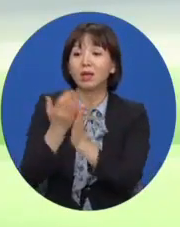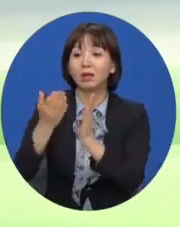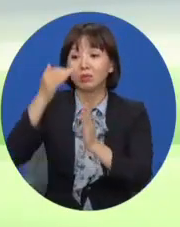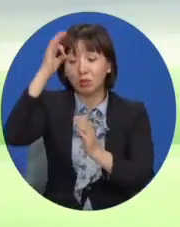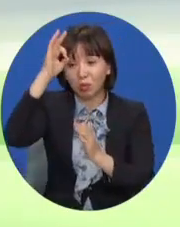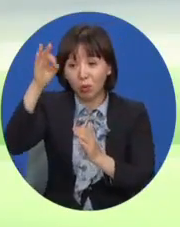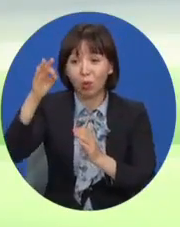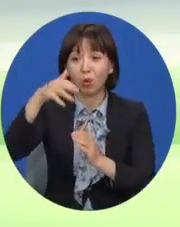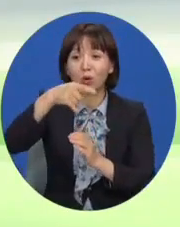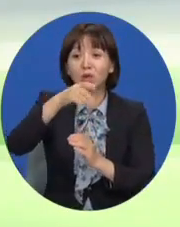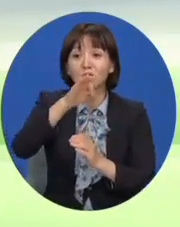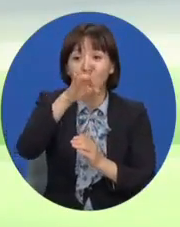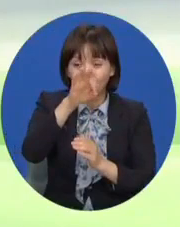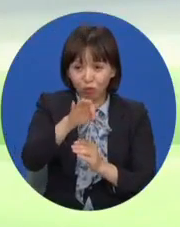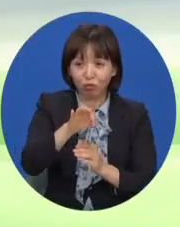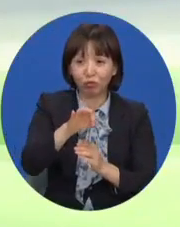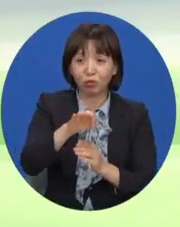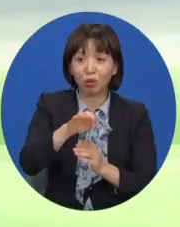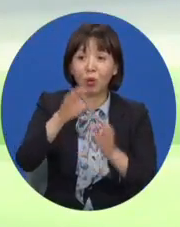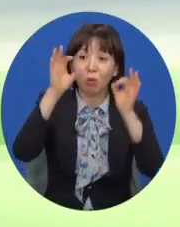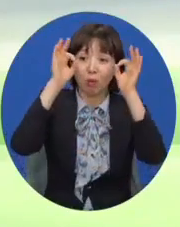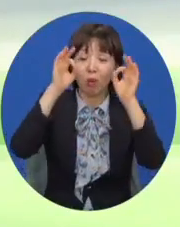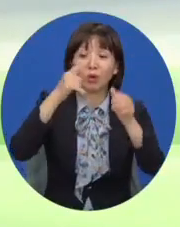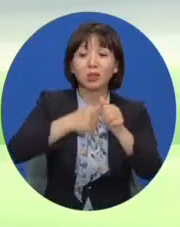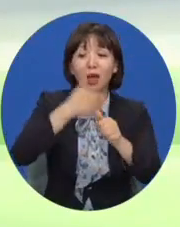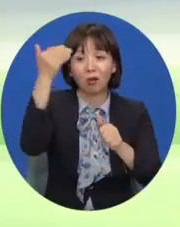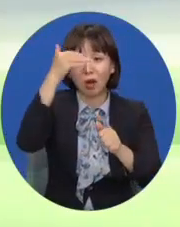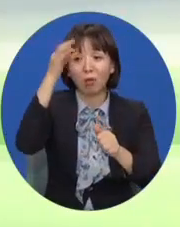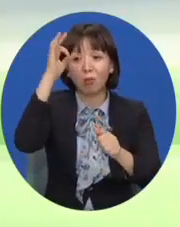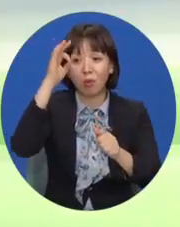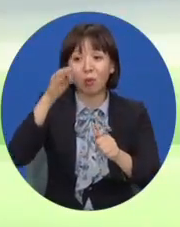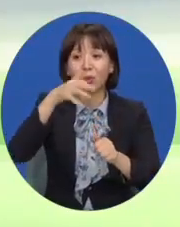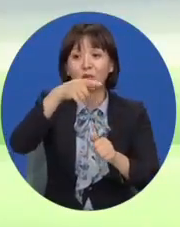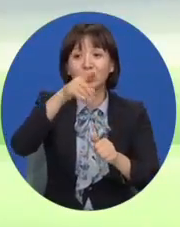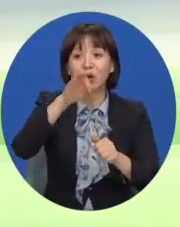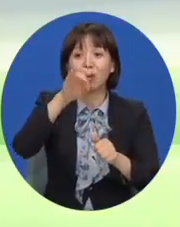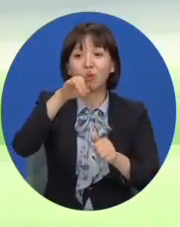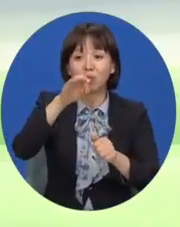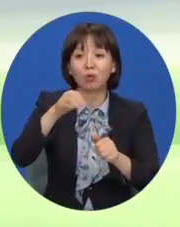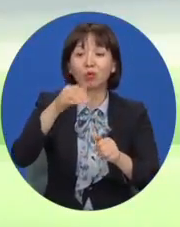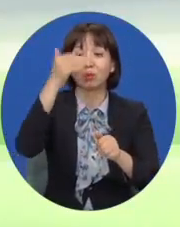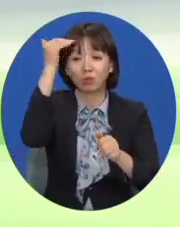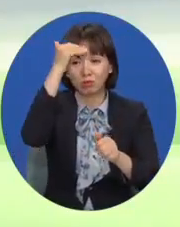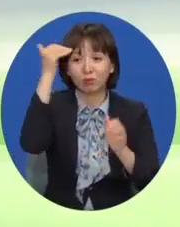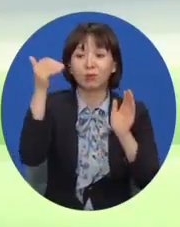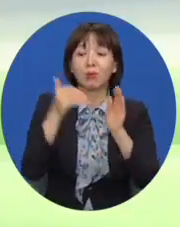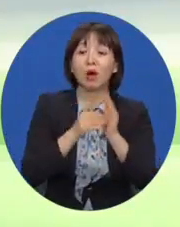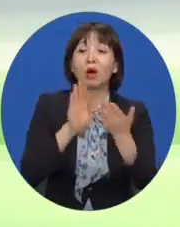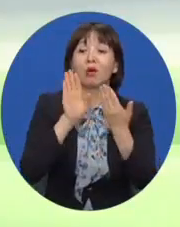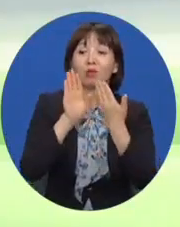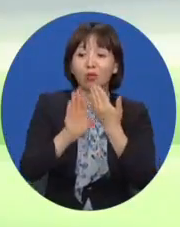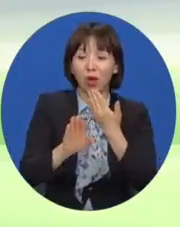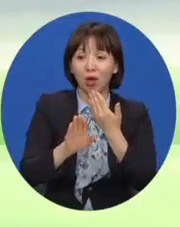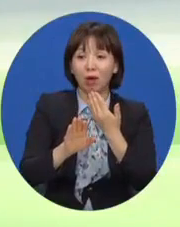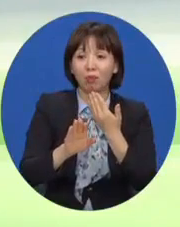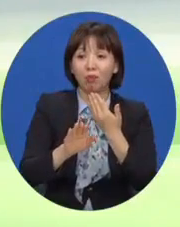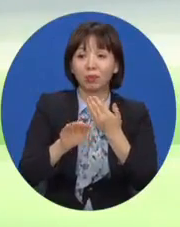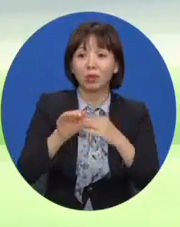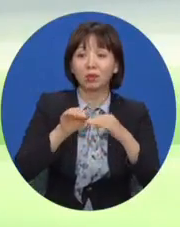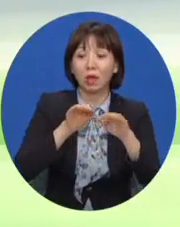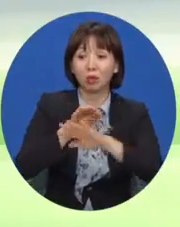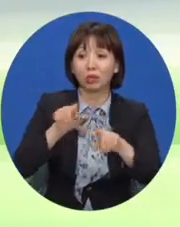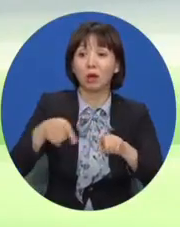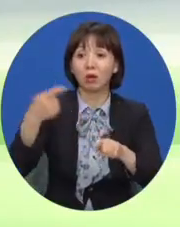다시 봉양을 보고 자양령당을 보고 청풍을 건네서 청풍의 부결로다든가 뭐 나룻별로는 자동차